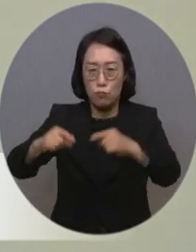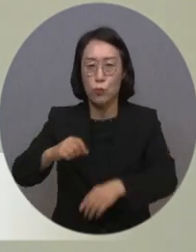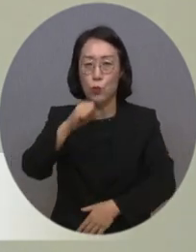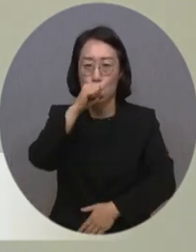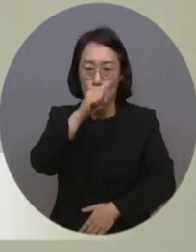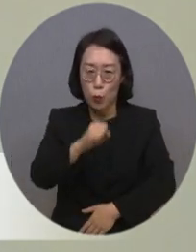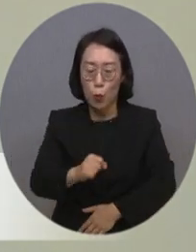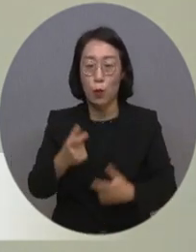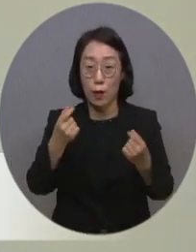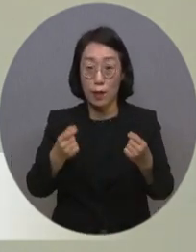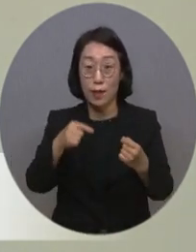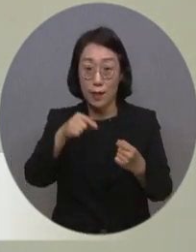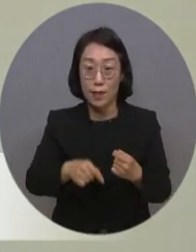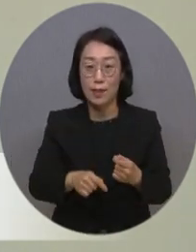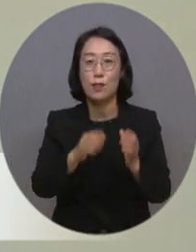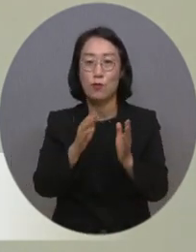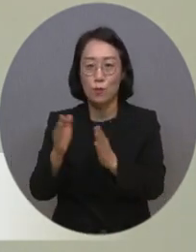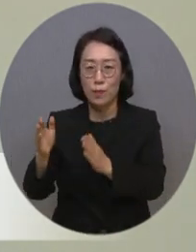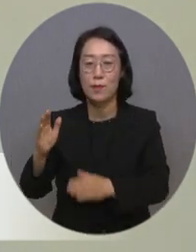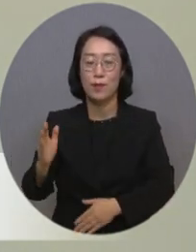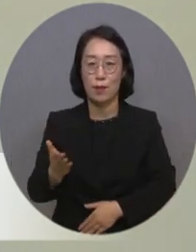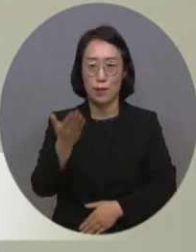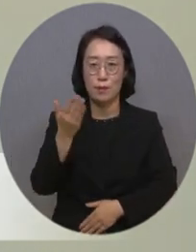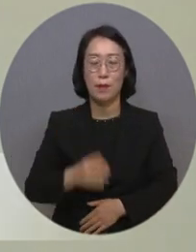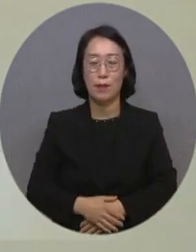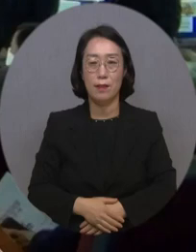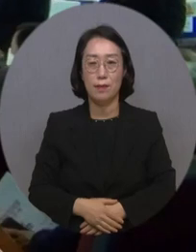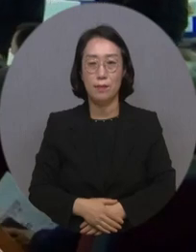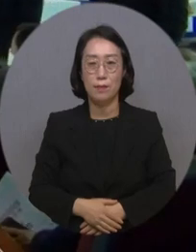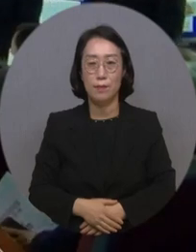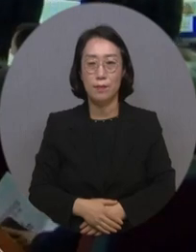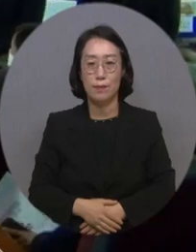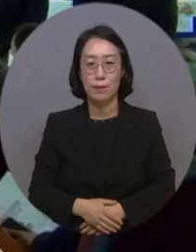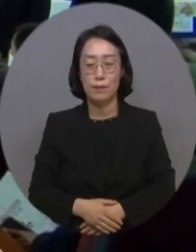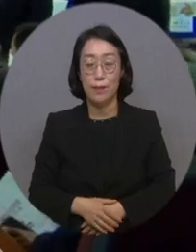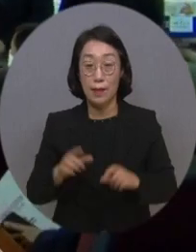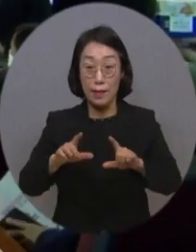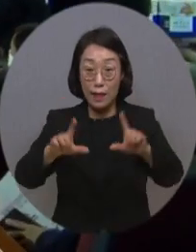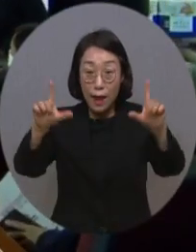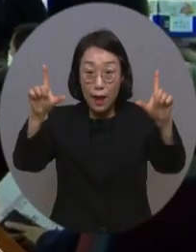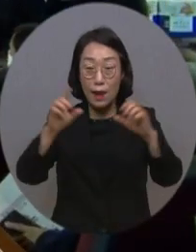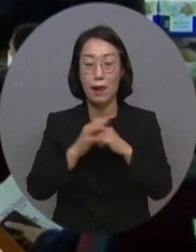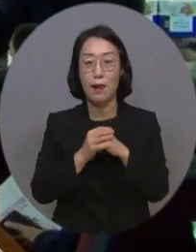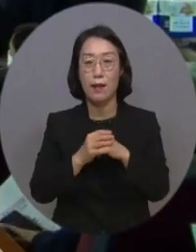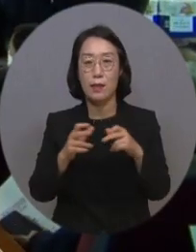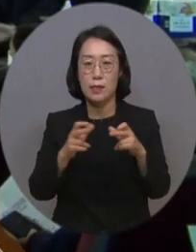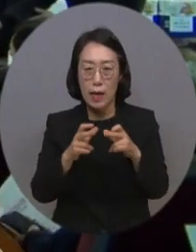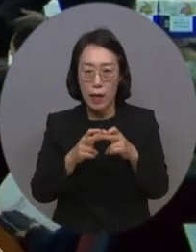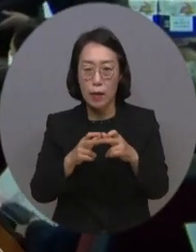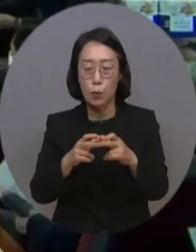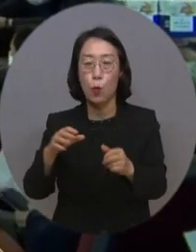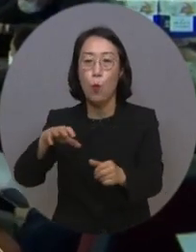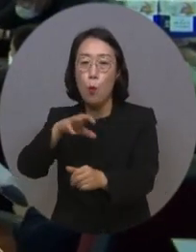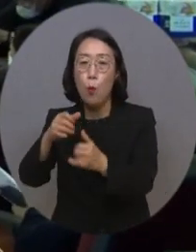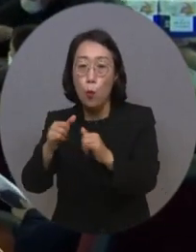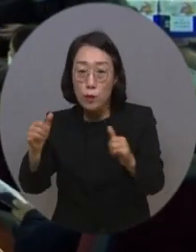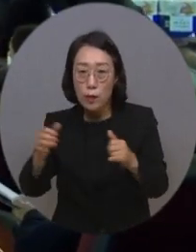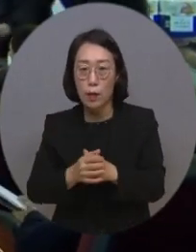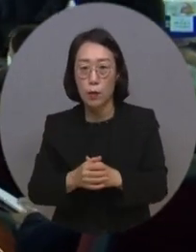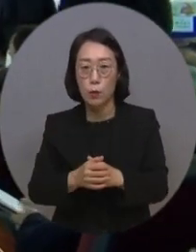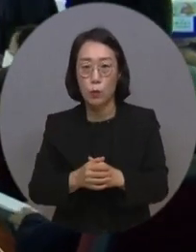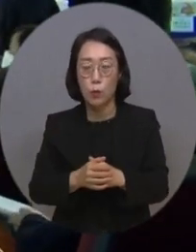좋겠다라는 생각으로 이 행사를 추진하게 되었습니다. 이날 행사에는 장애인 및 보호자와